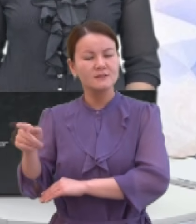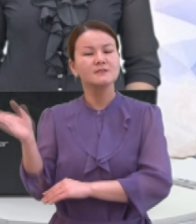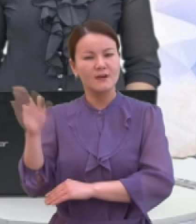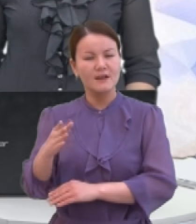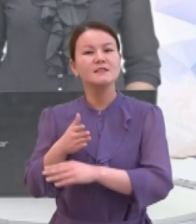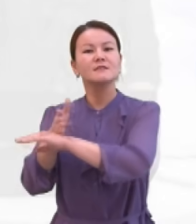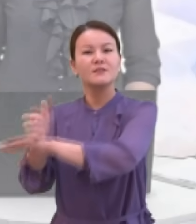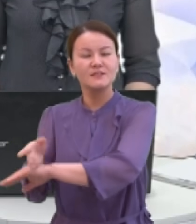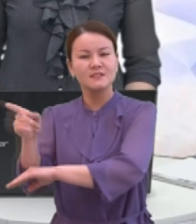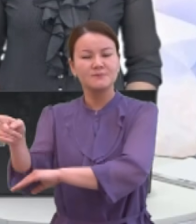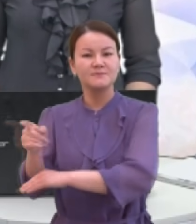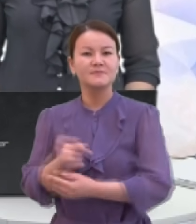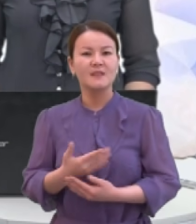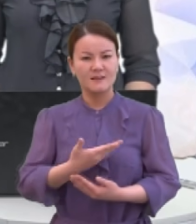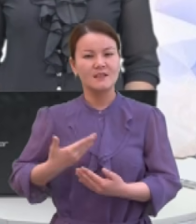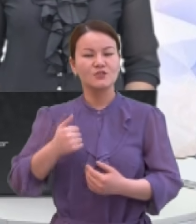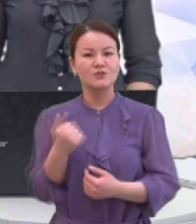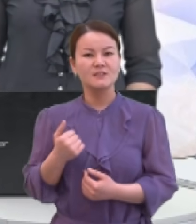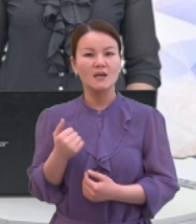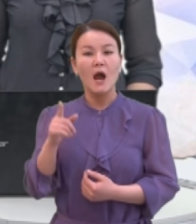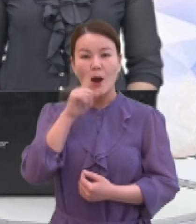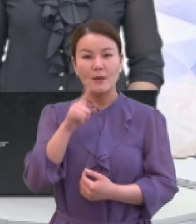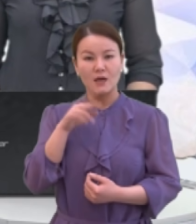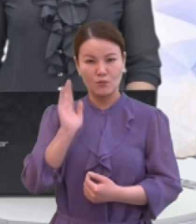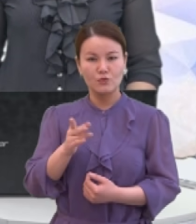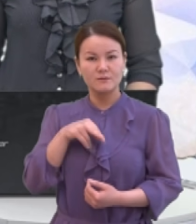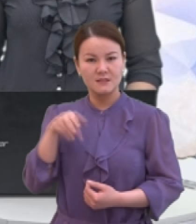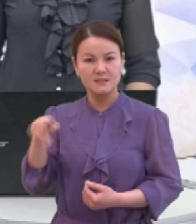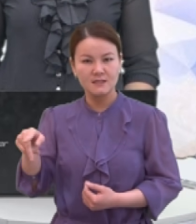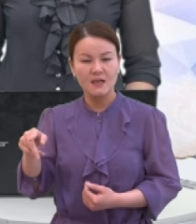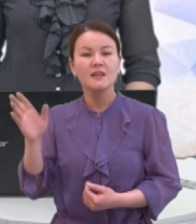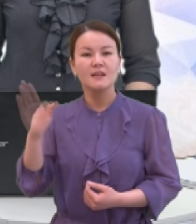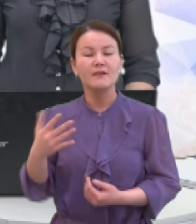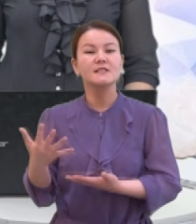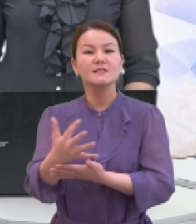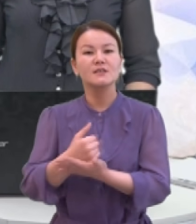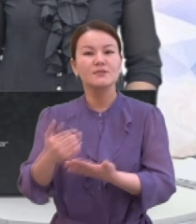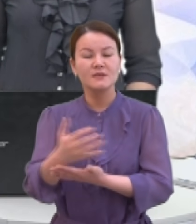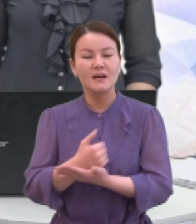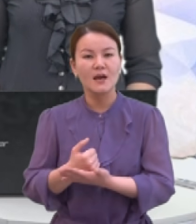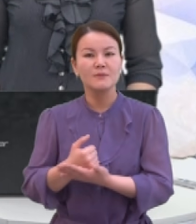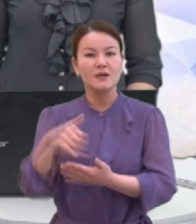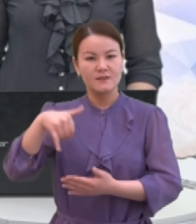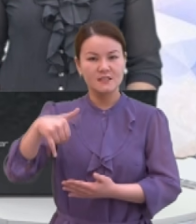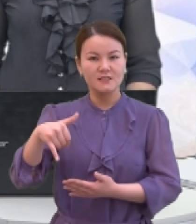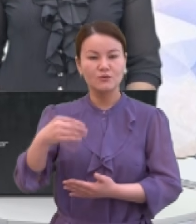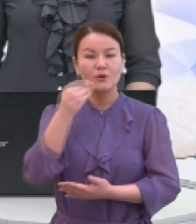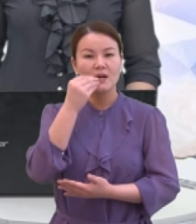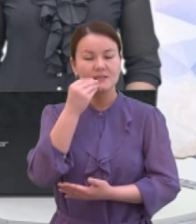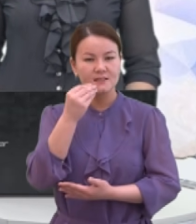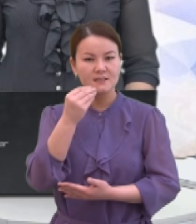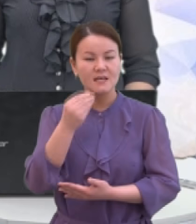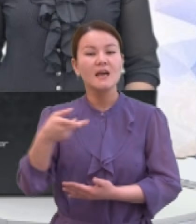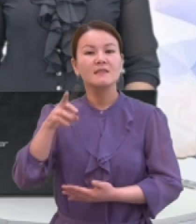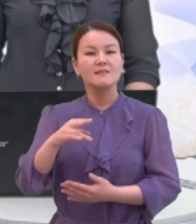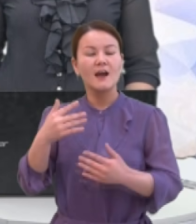друзей а пока мы до них будем добираться давайте на собираем в корзинку гостинцы для лесных